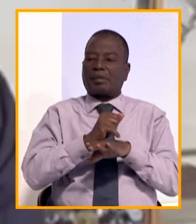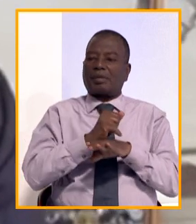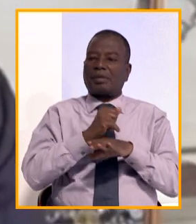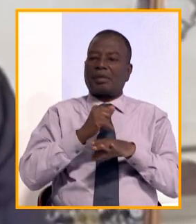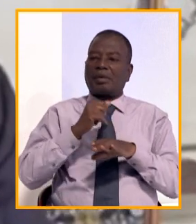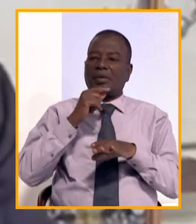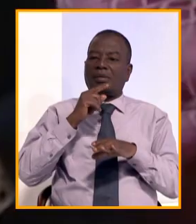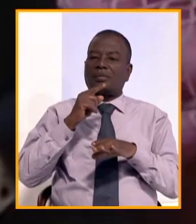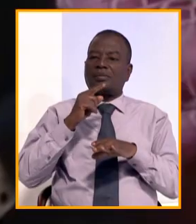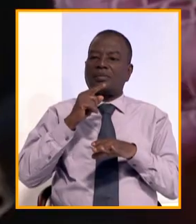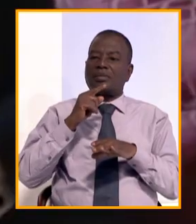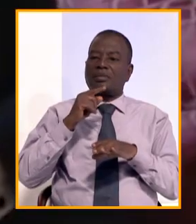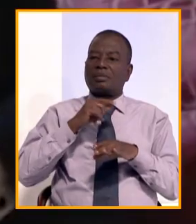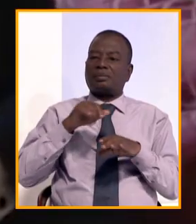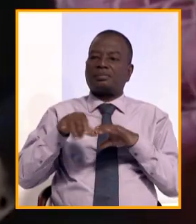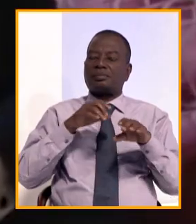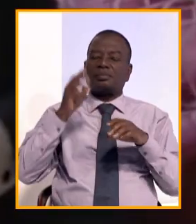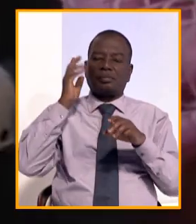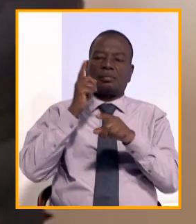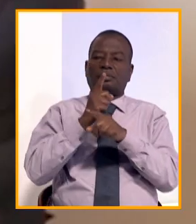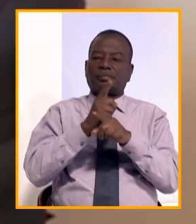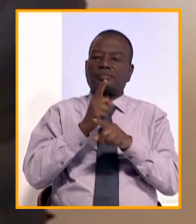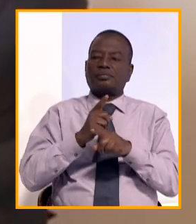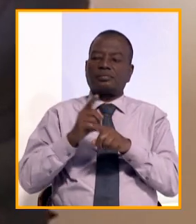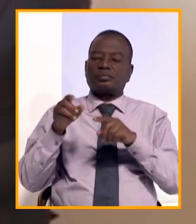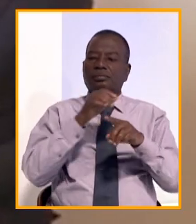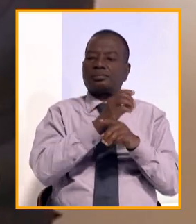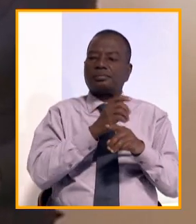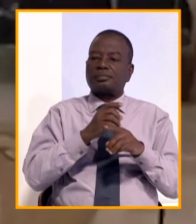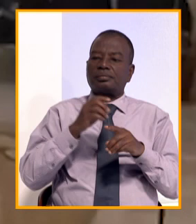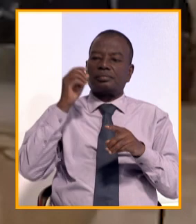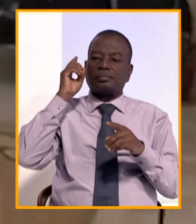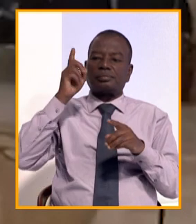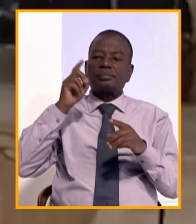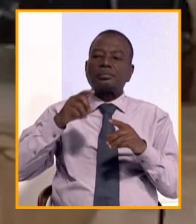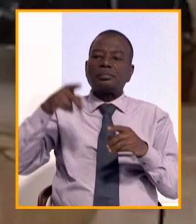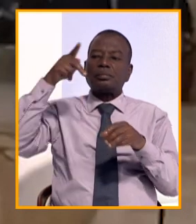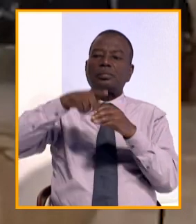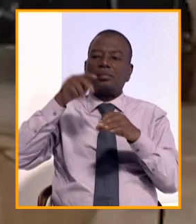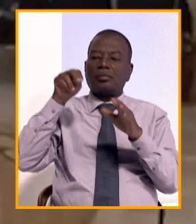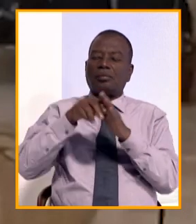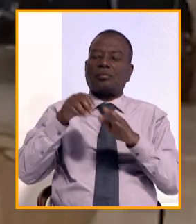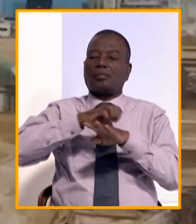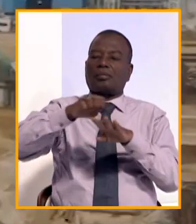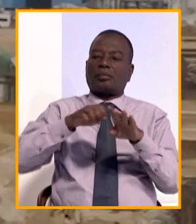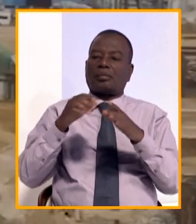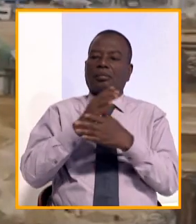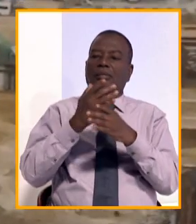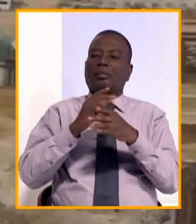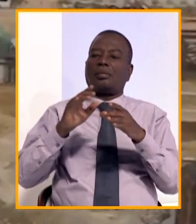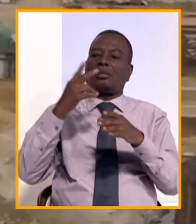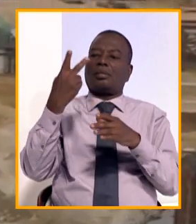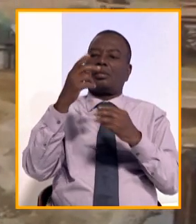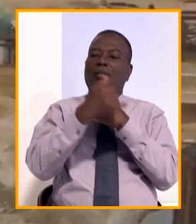Gündoğuz Efşeri, s'est attelé à garantir la mise en œuvre de la diplomatie participative engagée entre les deux pays, la